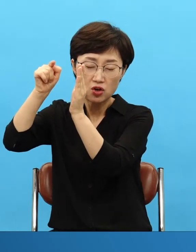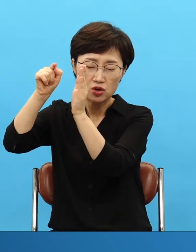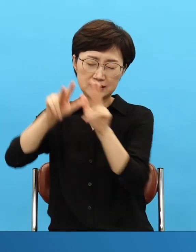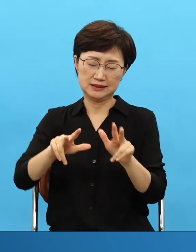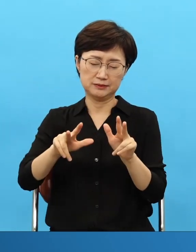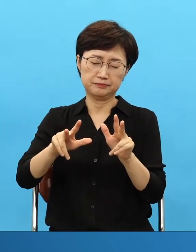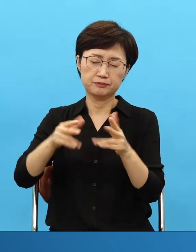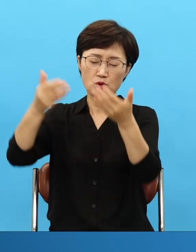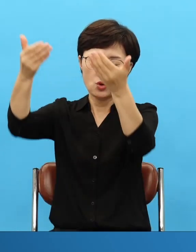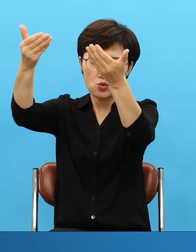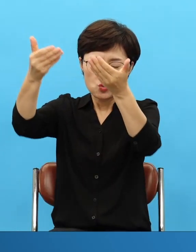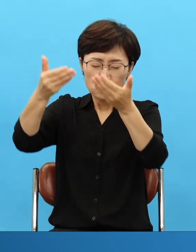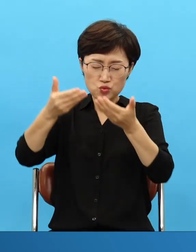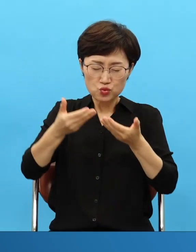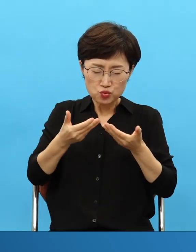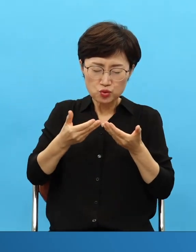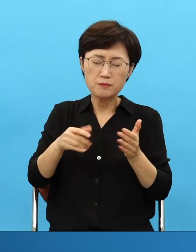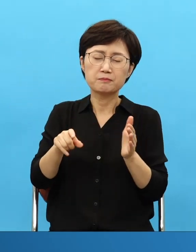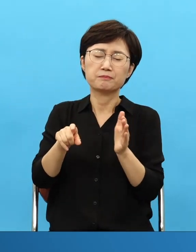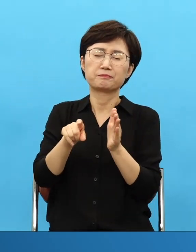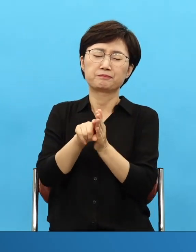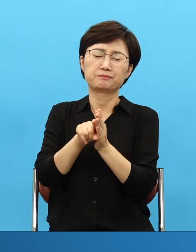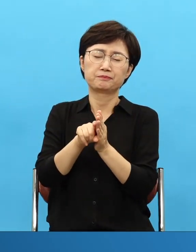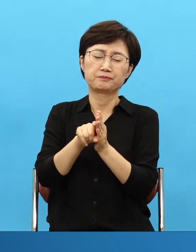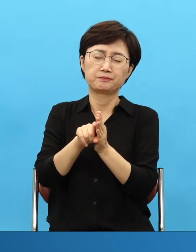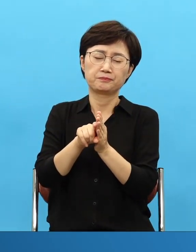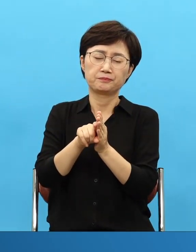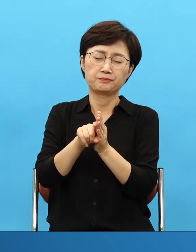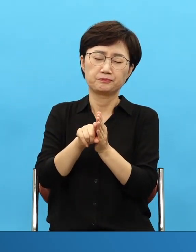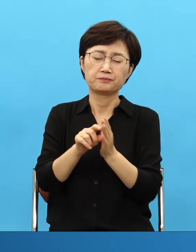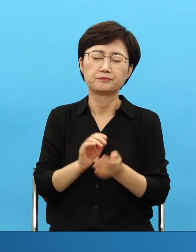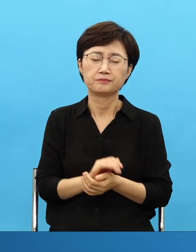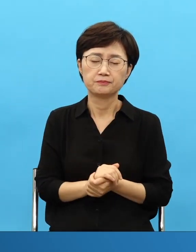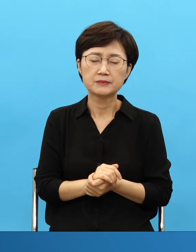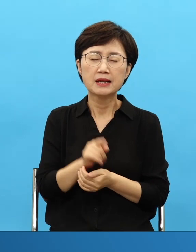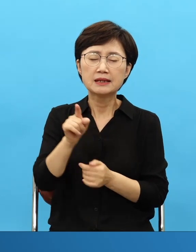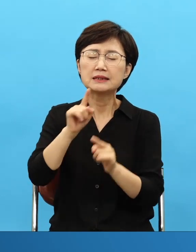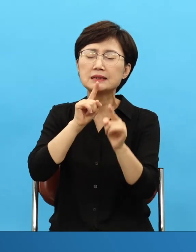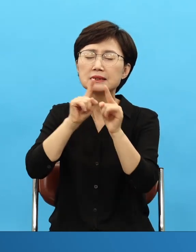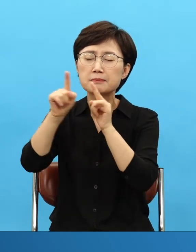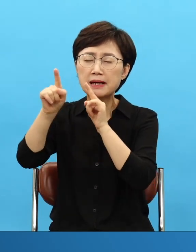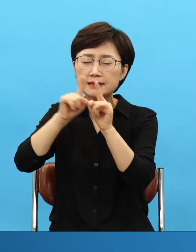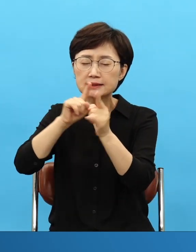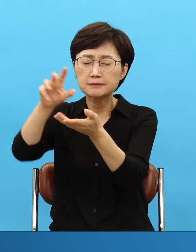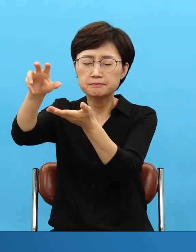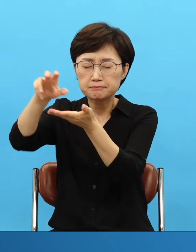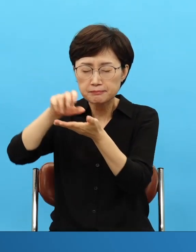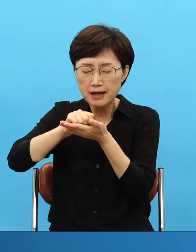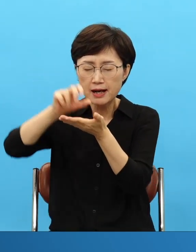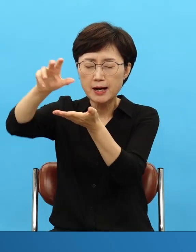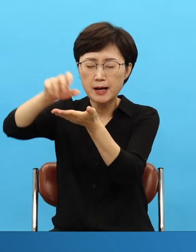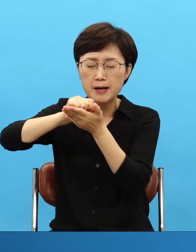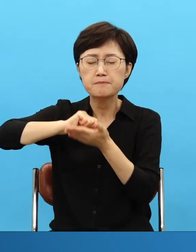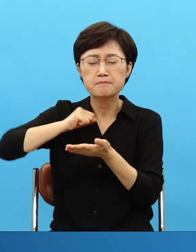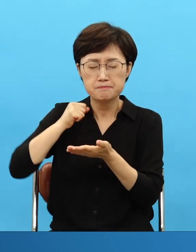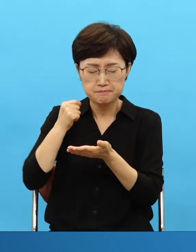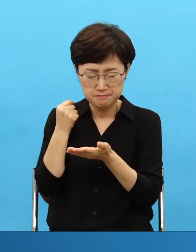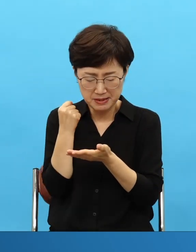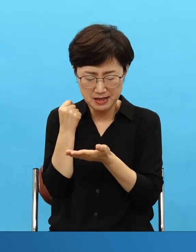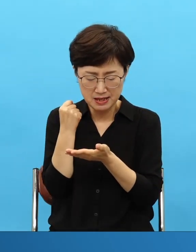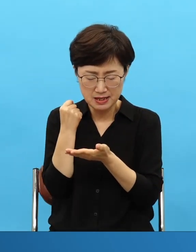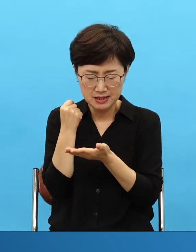believe that at this time you will lead us to the things above that you have prepared through your word. 그 말씀을 받은 저희들에게